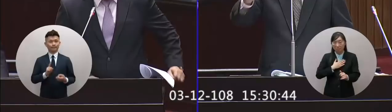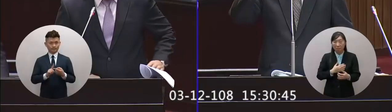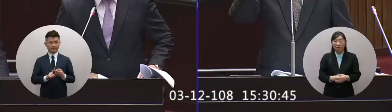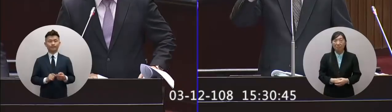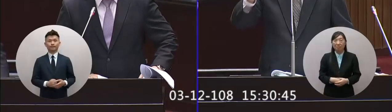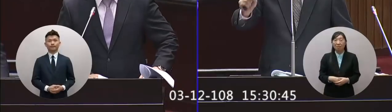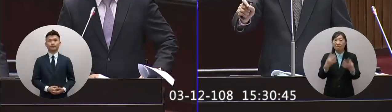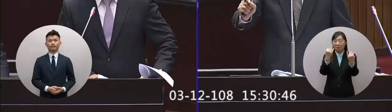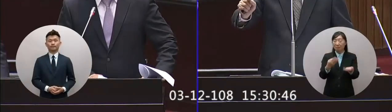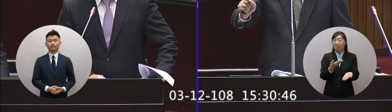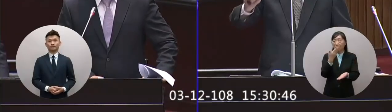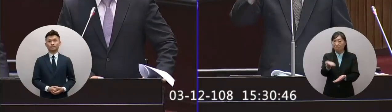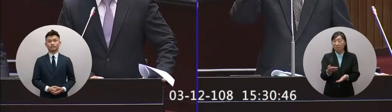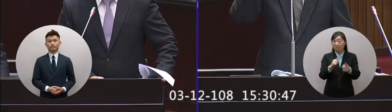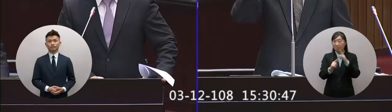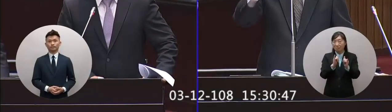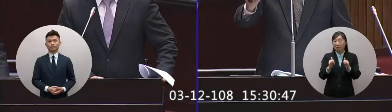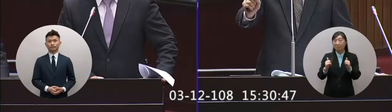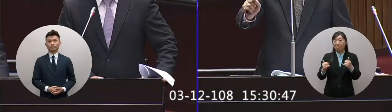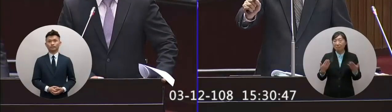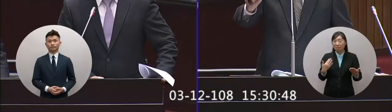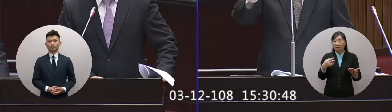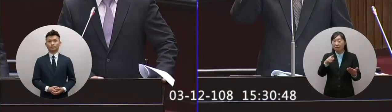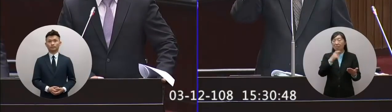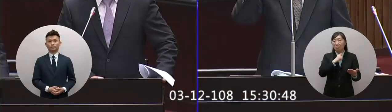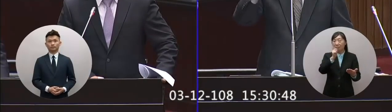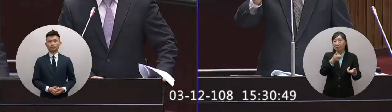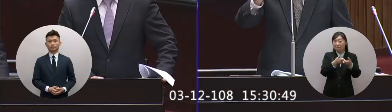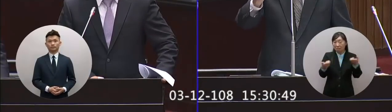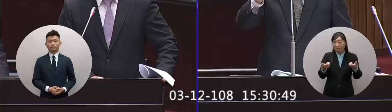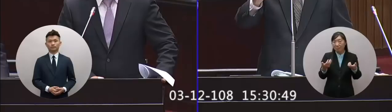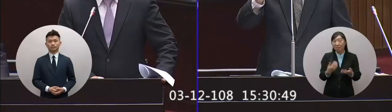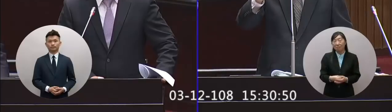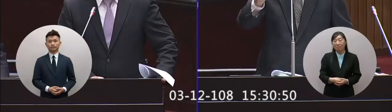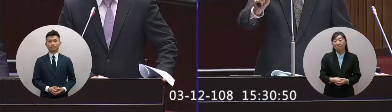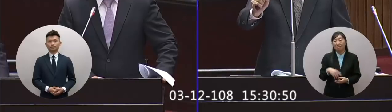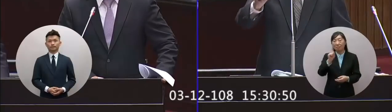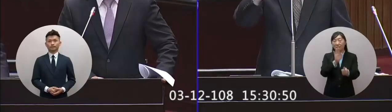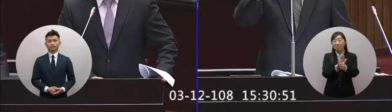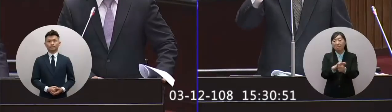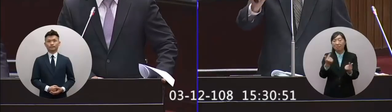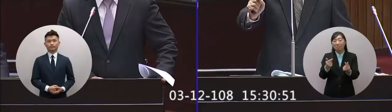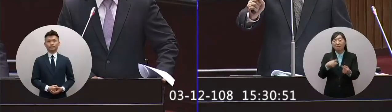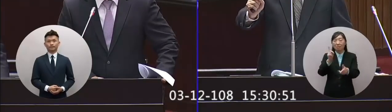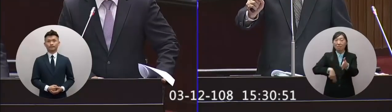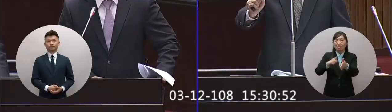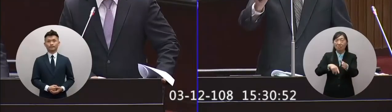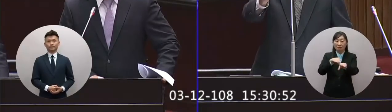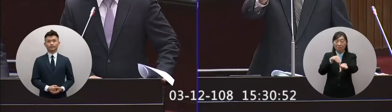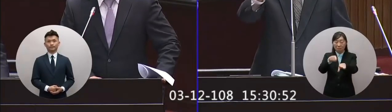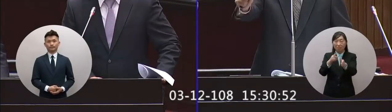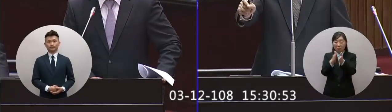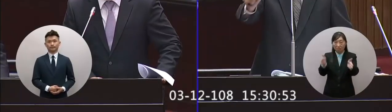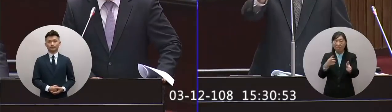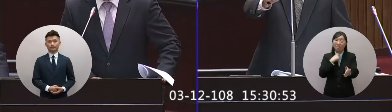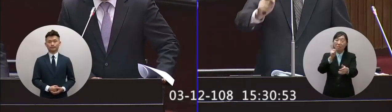据来让百姓来了解，然后怎么样来分流，怎么样子来，特别是阻塞的地方如何来分流，这